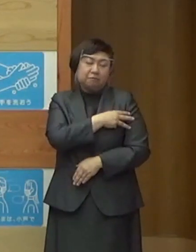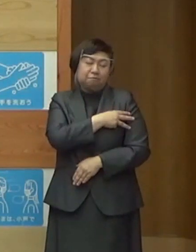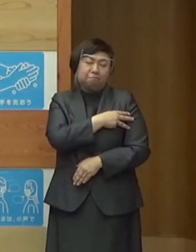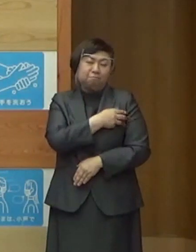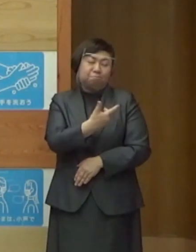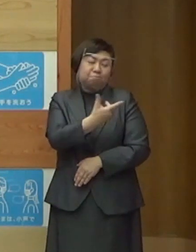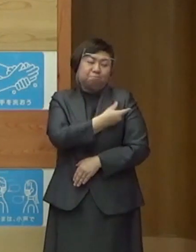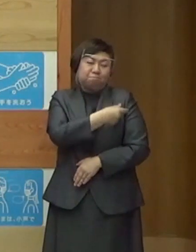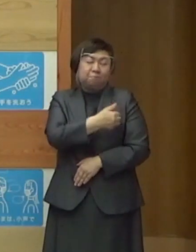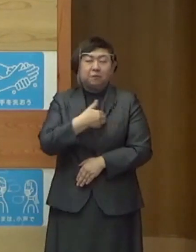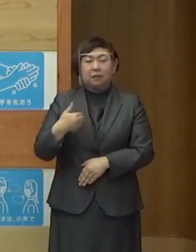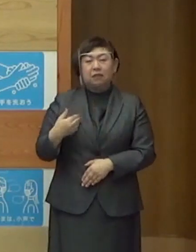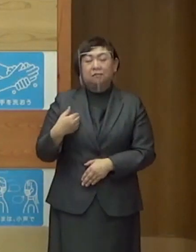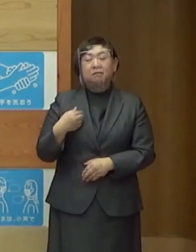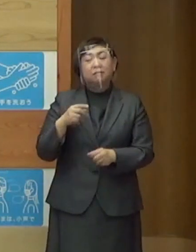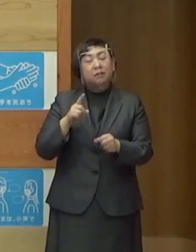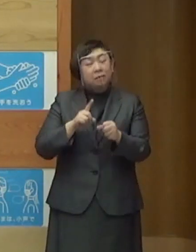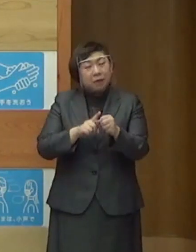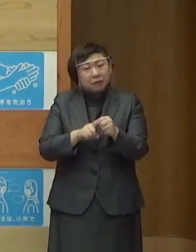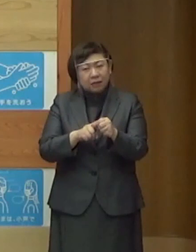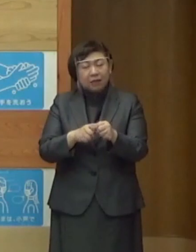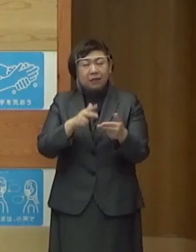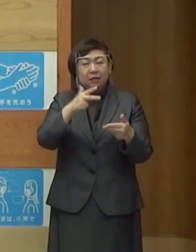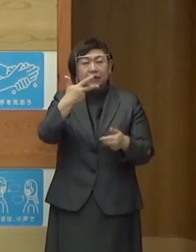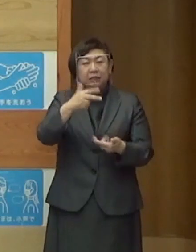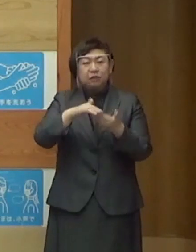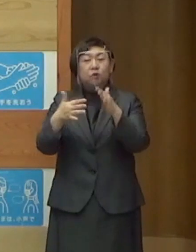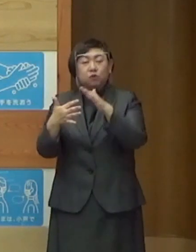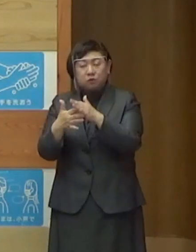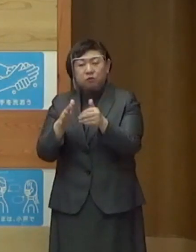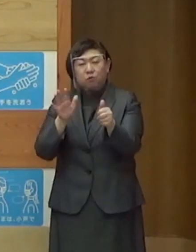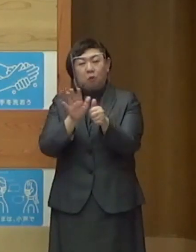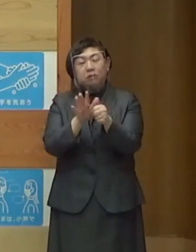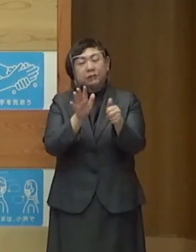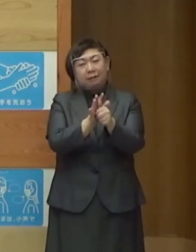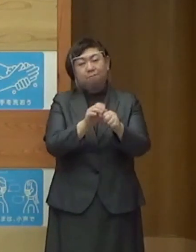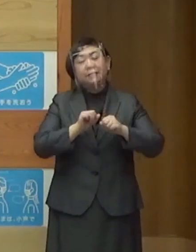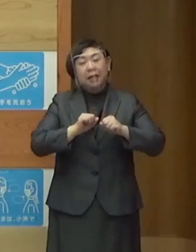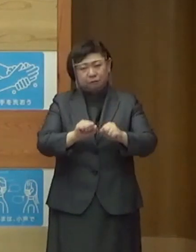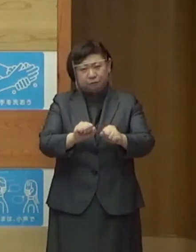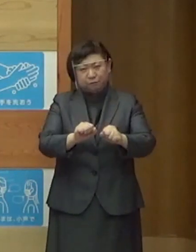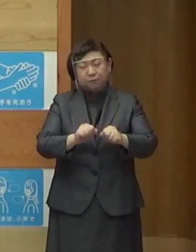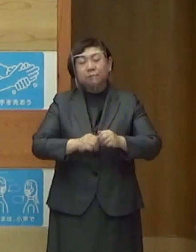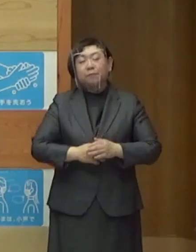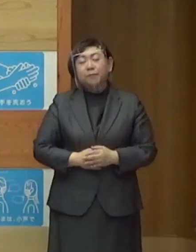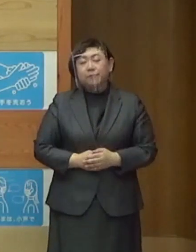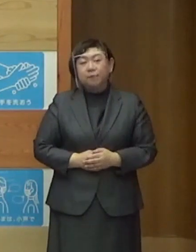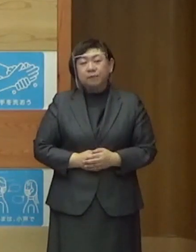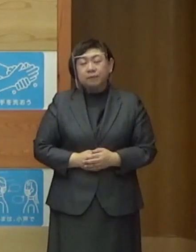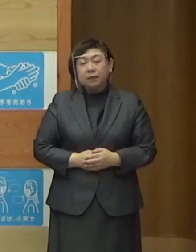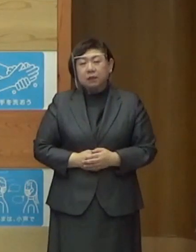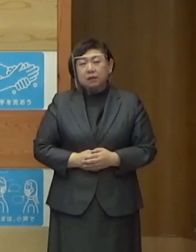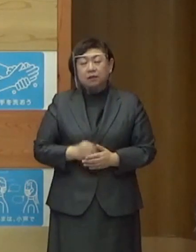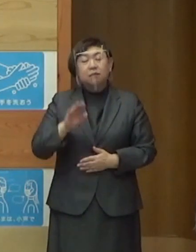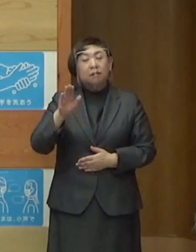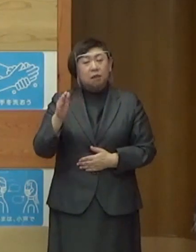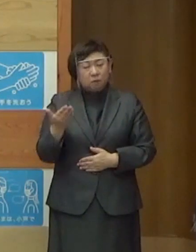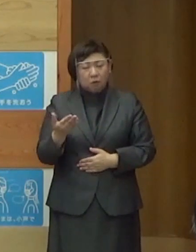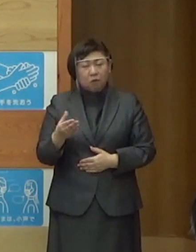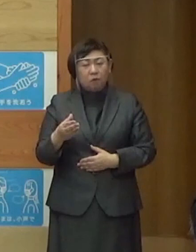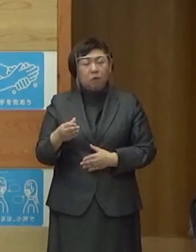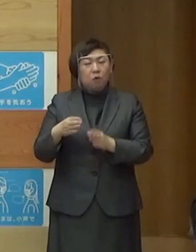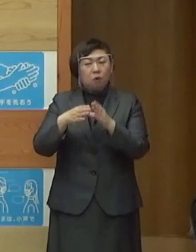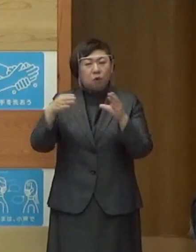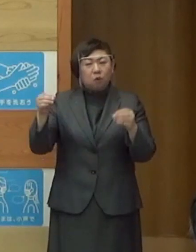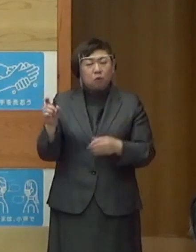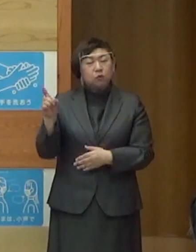ように当然引き続き市町村の支援、これを北海道として行ってきます。 ただですね、この国